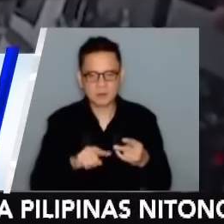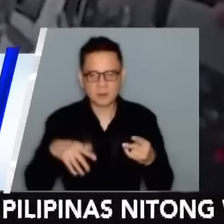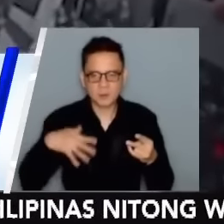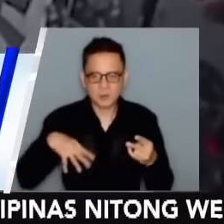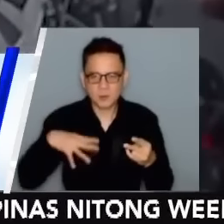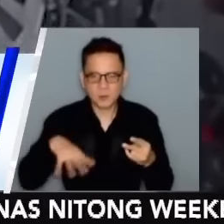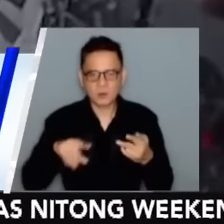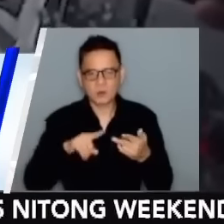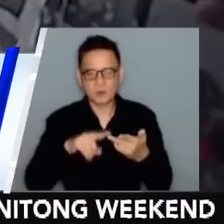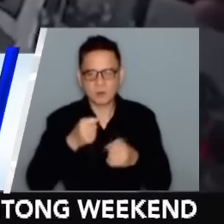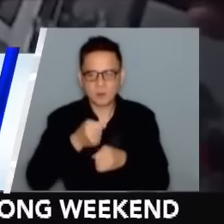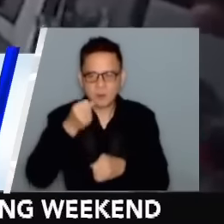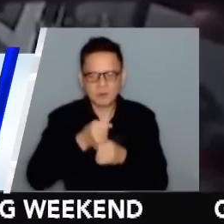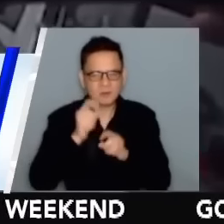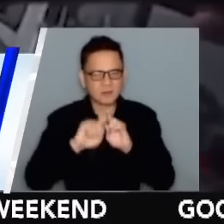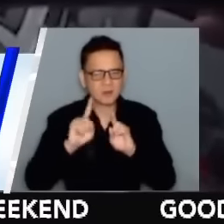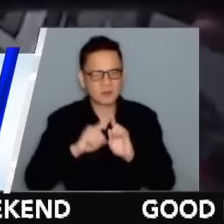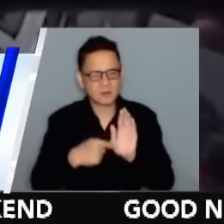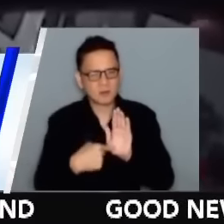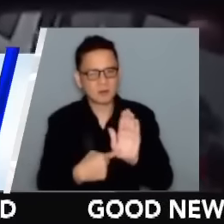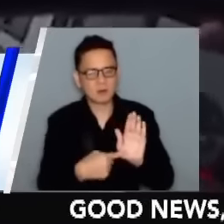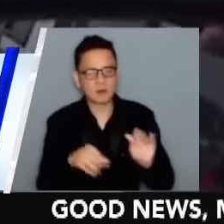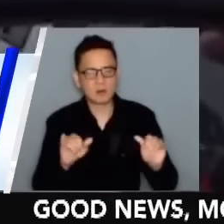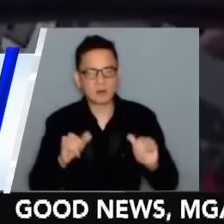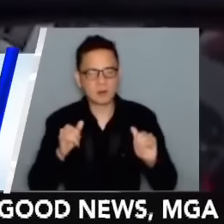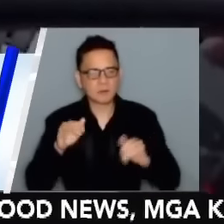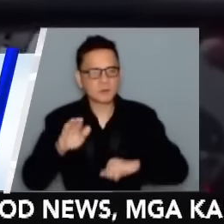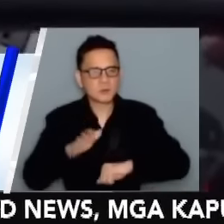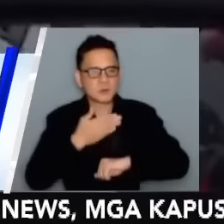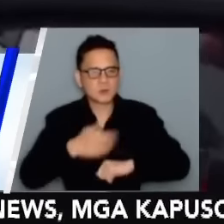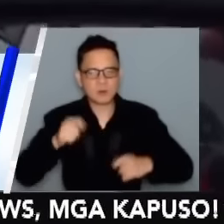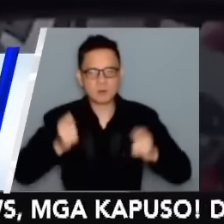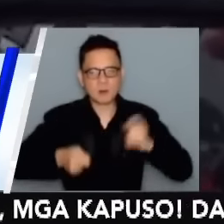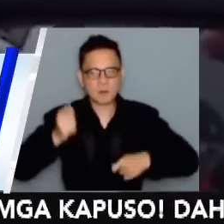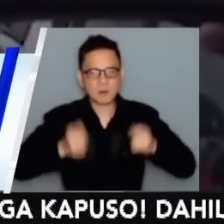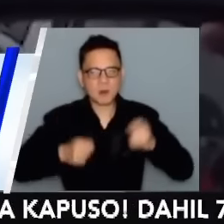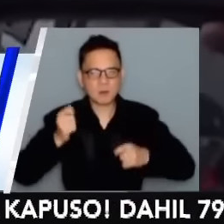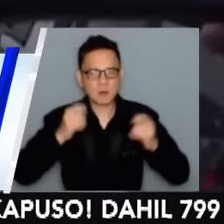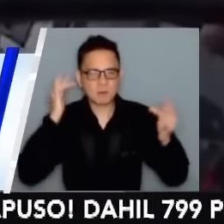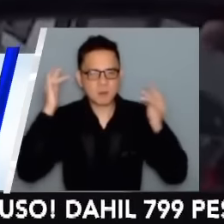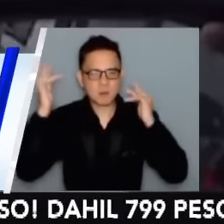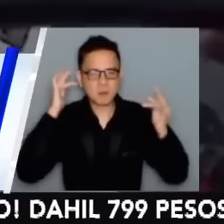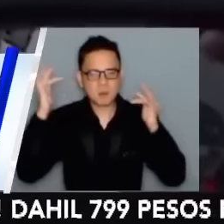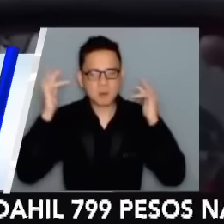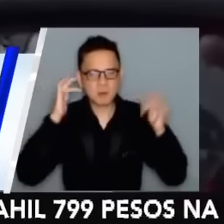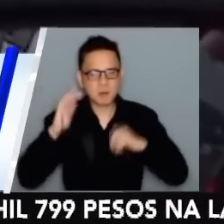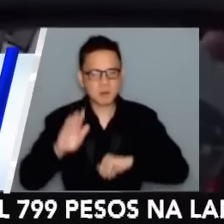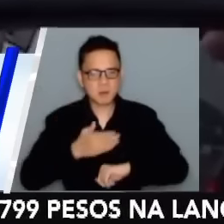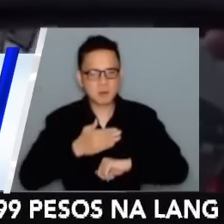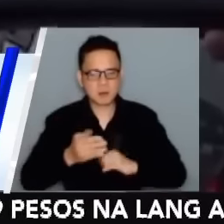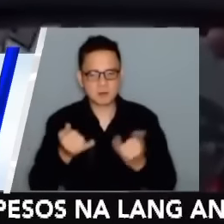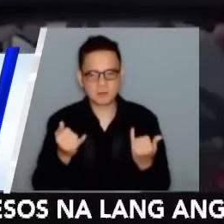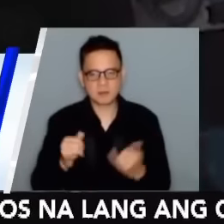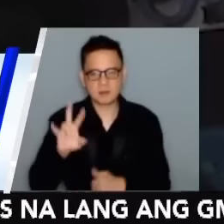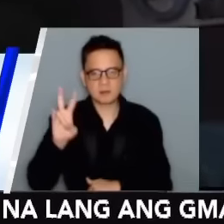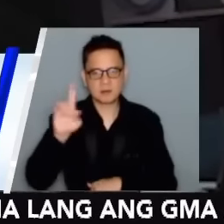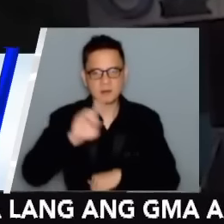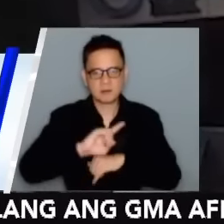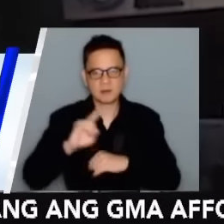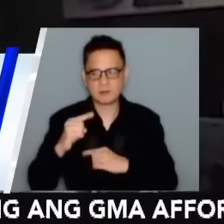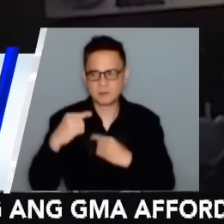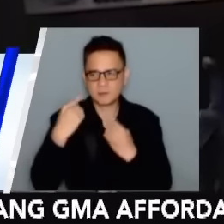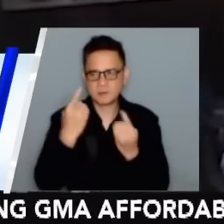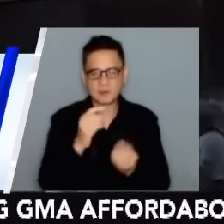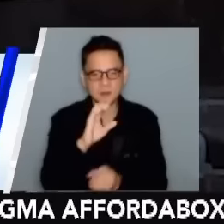nakaraang araw may banda pa rin pong kasama ang mga tagasuporta ngayon Ang ikapitong araw ng paghahain ng certificate of candidacy